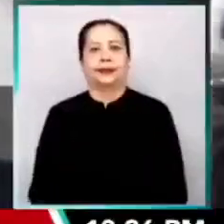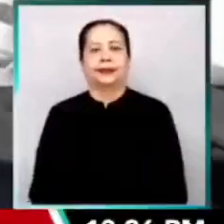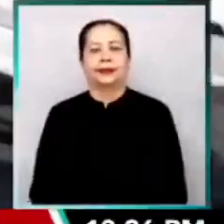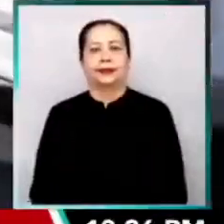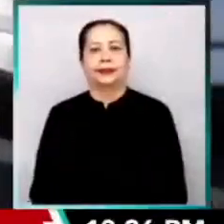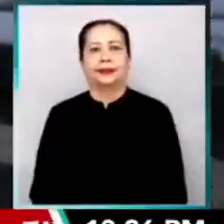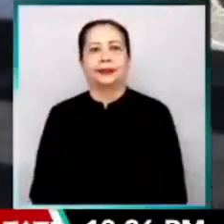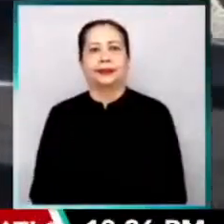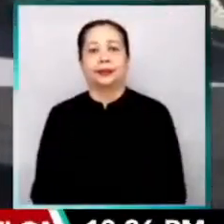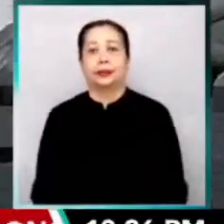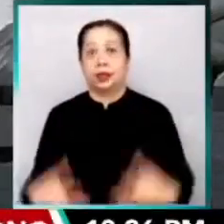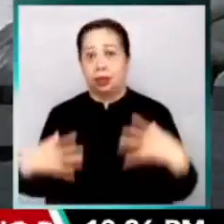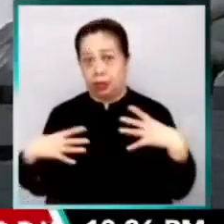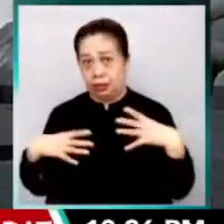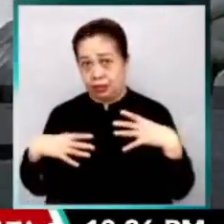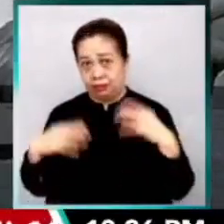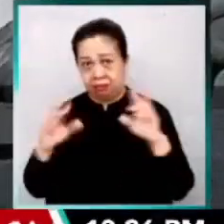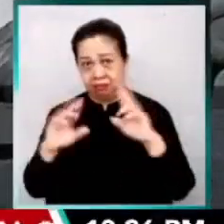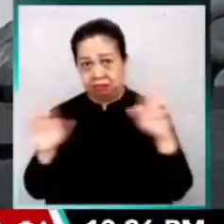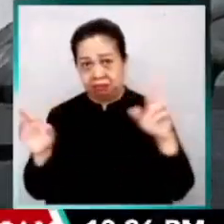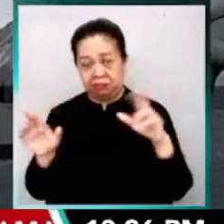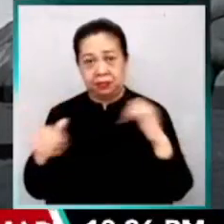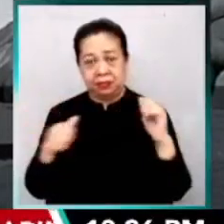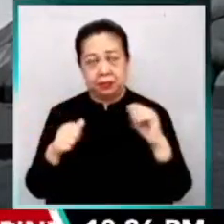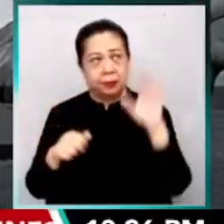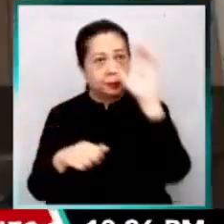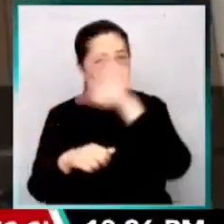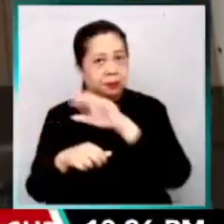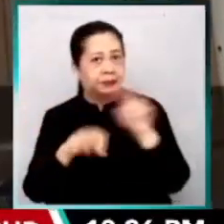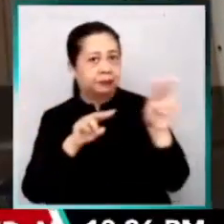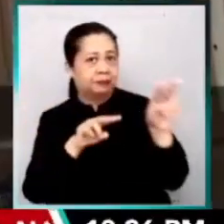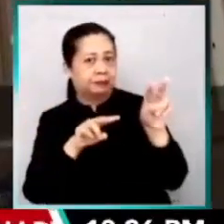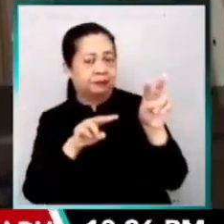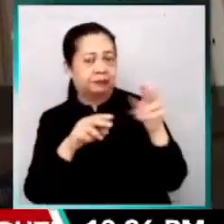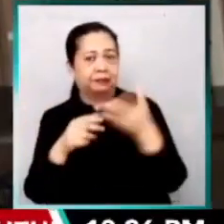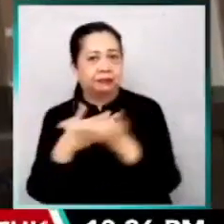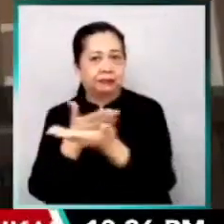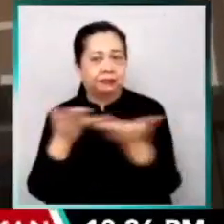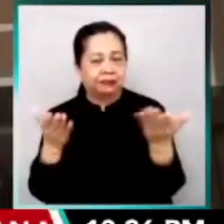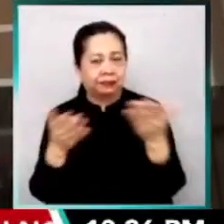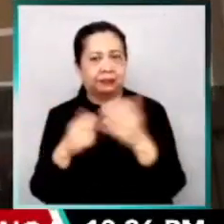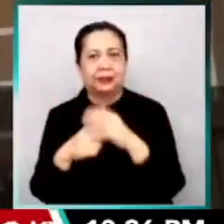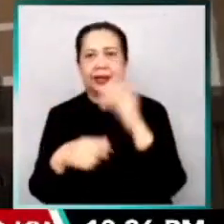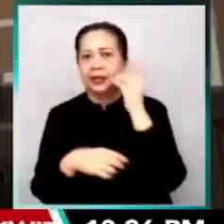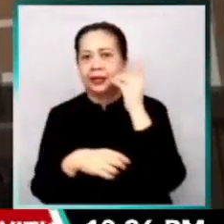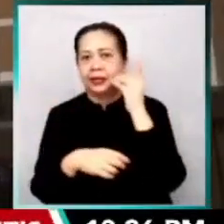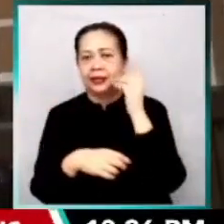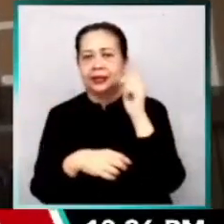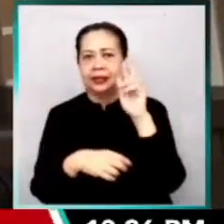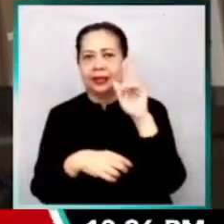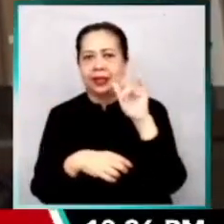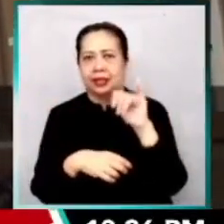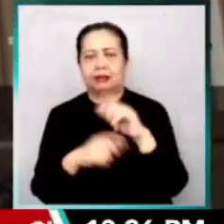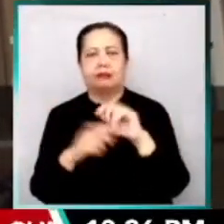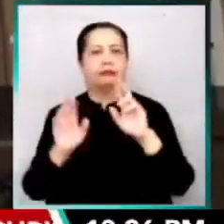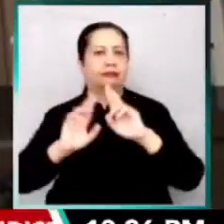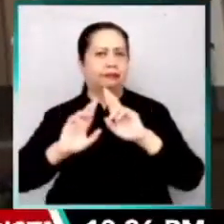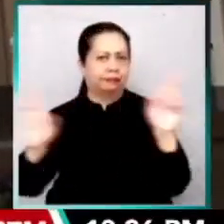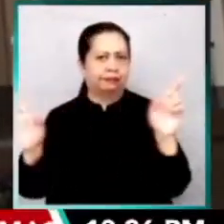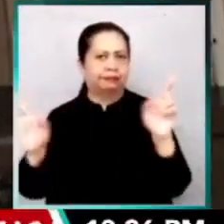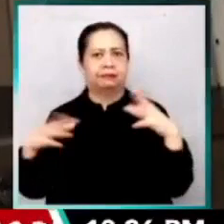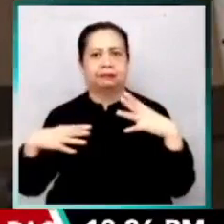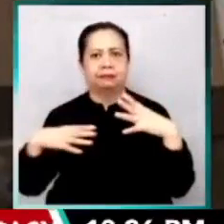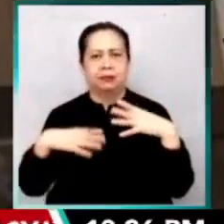Holiday mode ka na ba at looking forward magbakasyon? Si Daryl Andrew Supan, handang-handa na. Sa tagal na